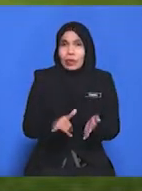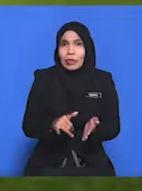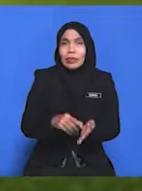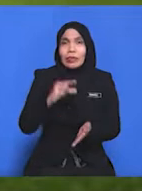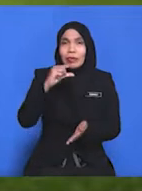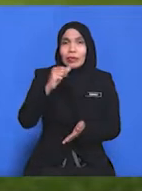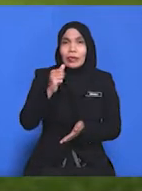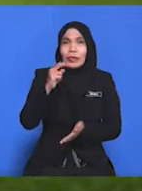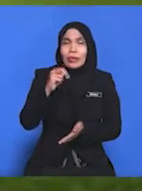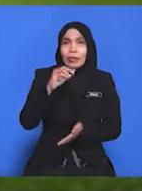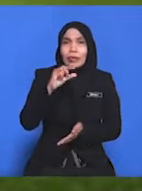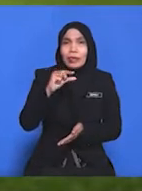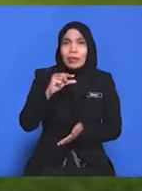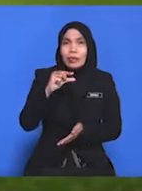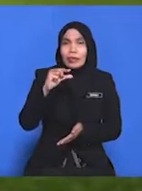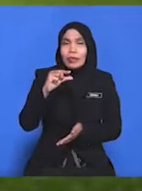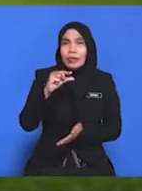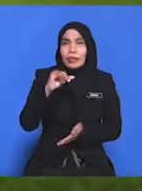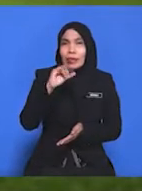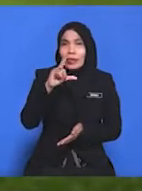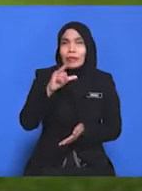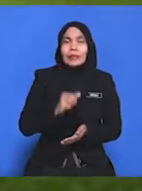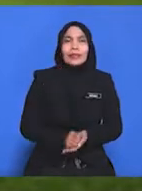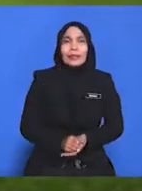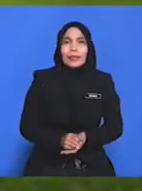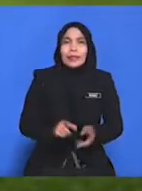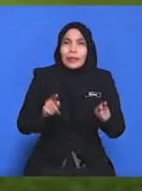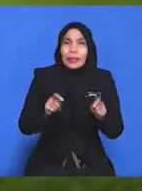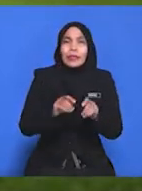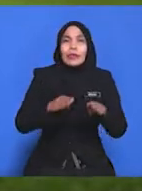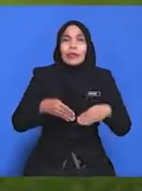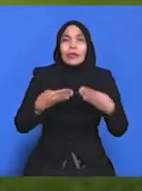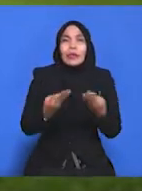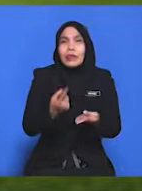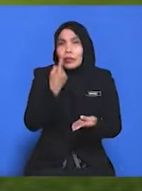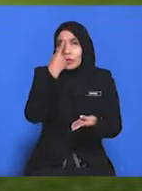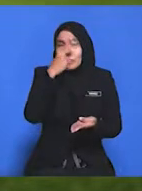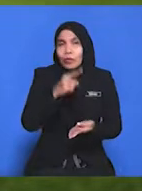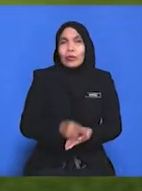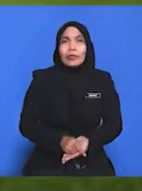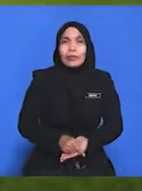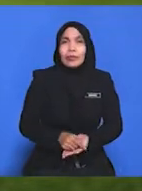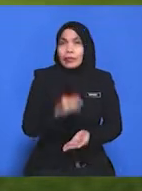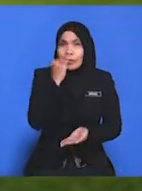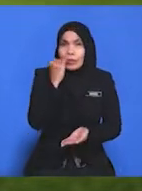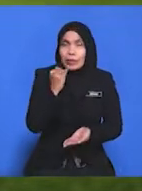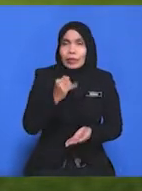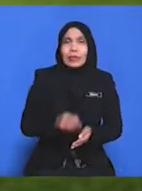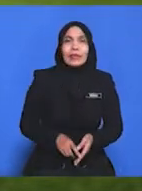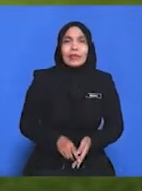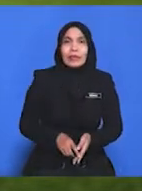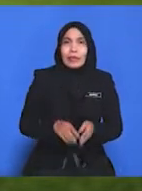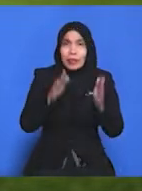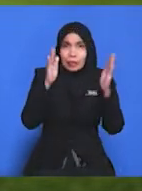menunggu. Tetapi, bagaimana untuk kita lakarkan bracket tersebut? Contohnya,